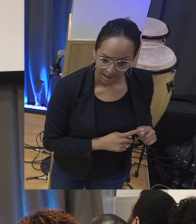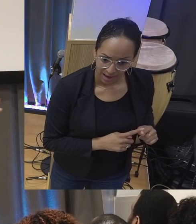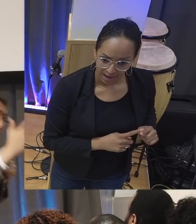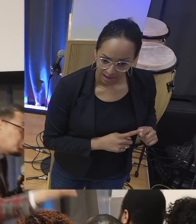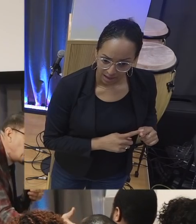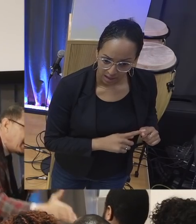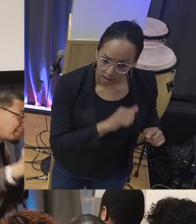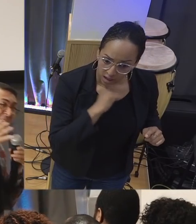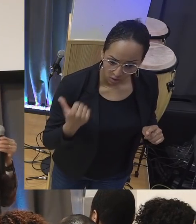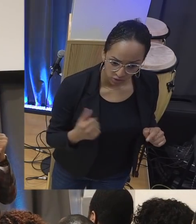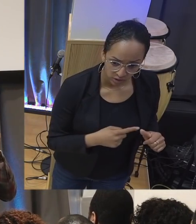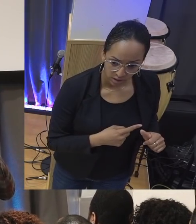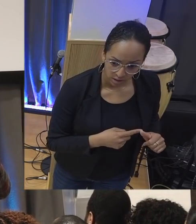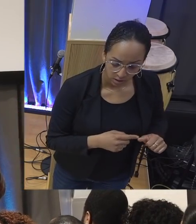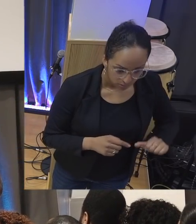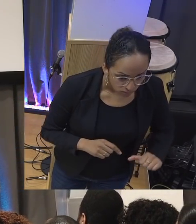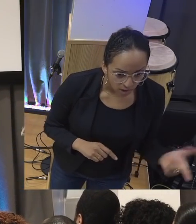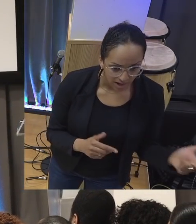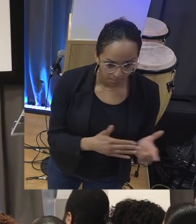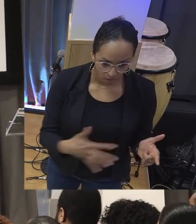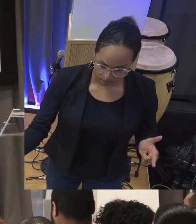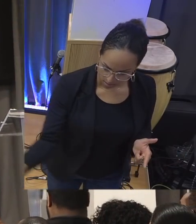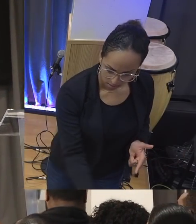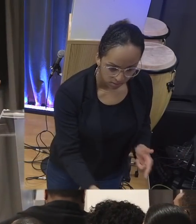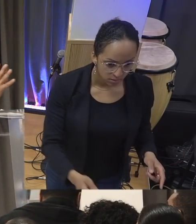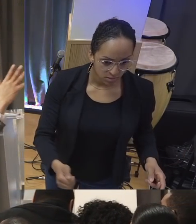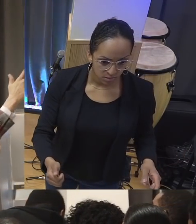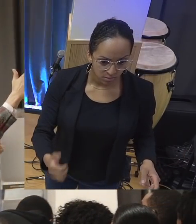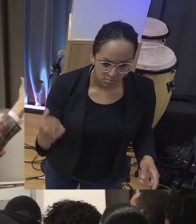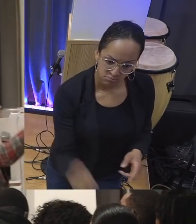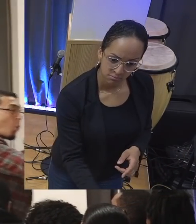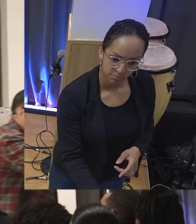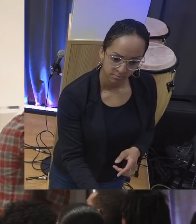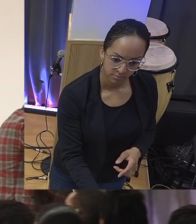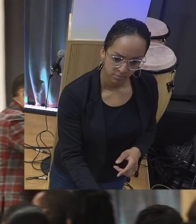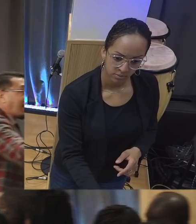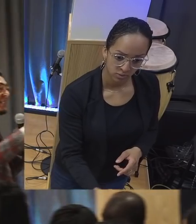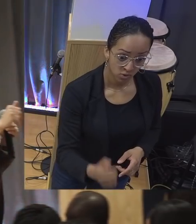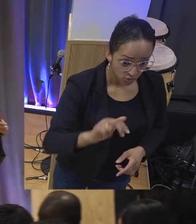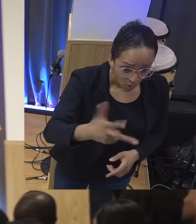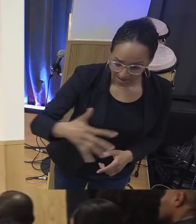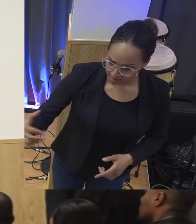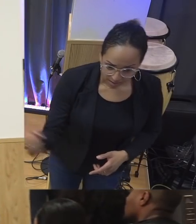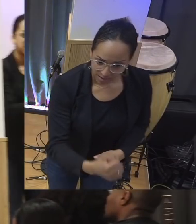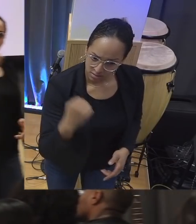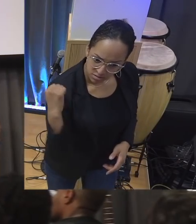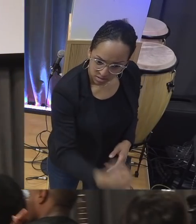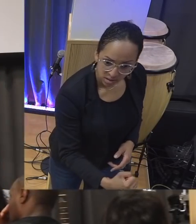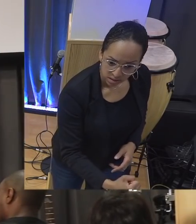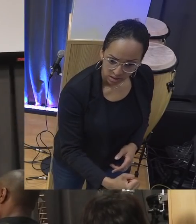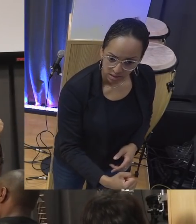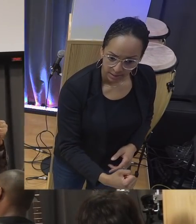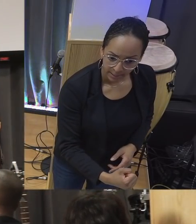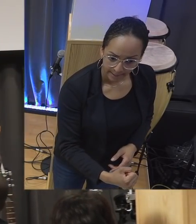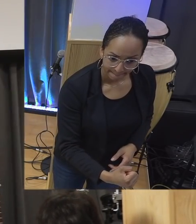Ils ont tué le 2e chrétien. Ils ont tué le 3e chrétien. Et cet homme